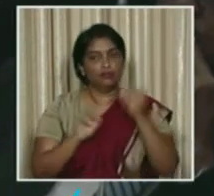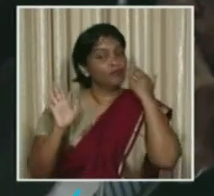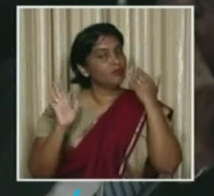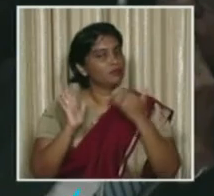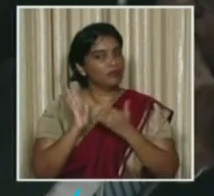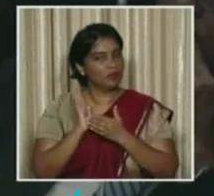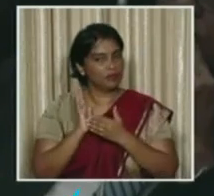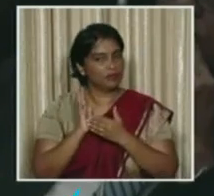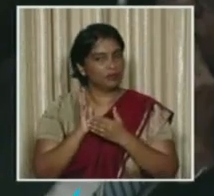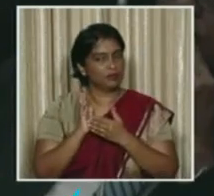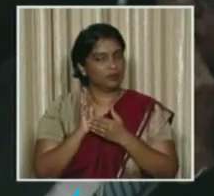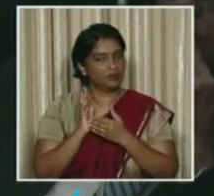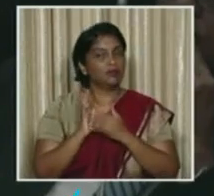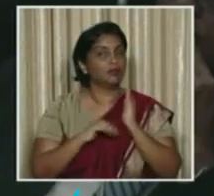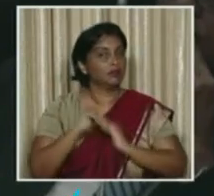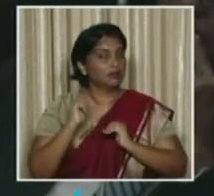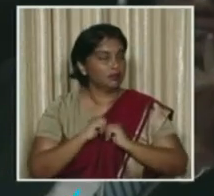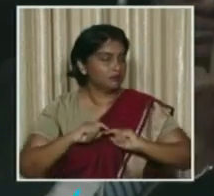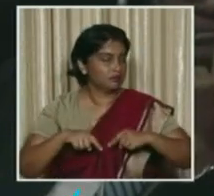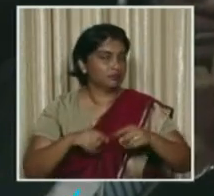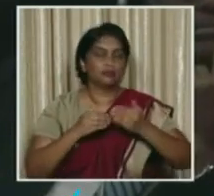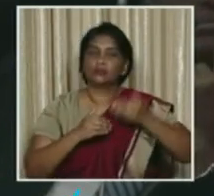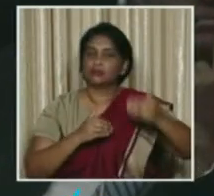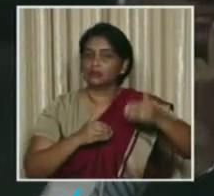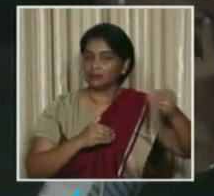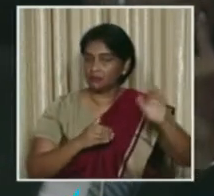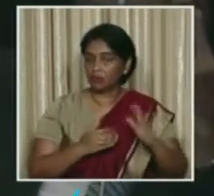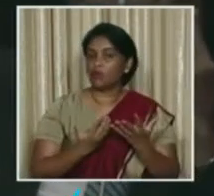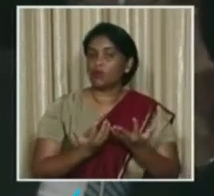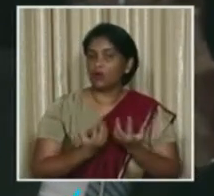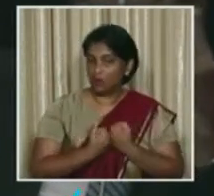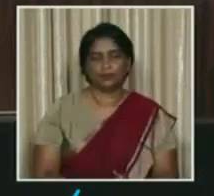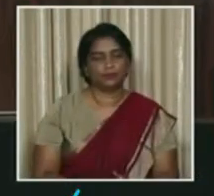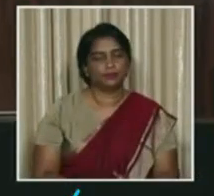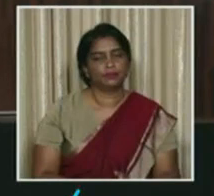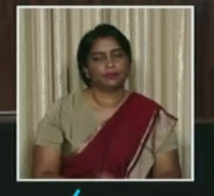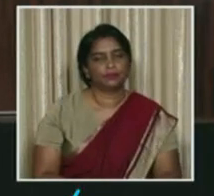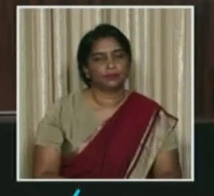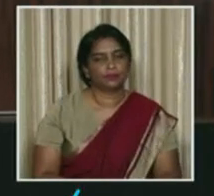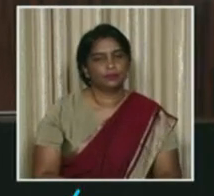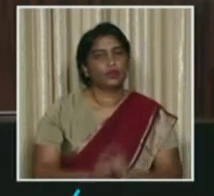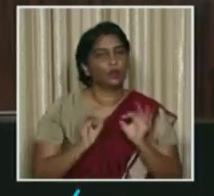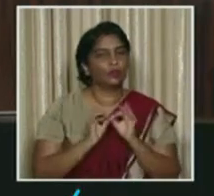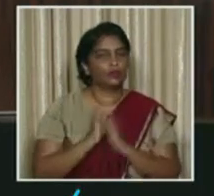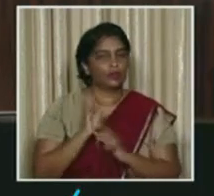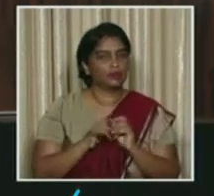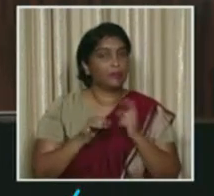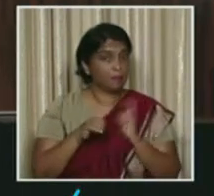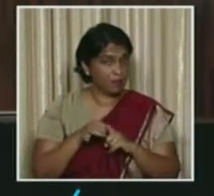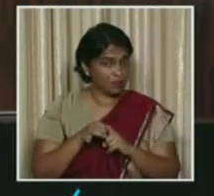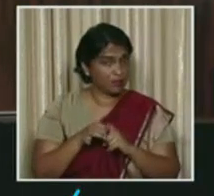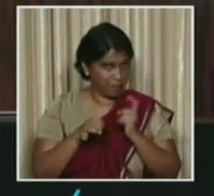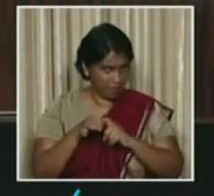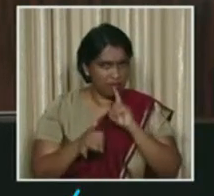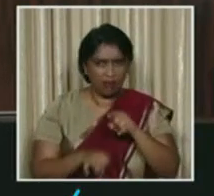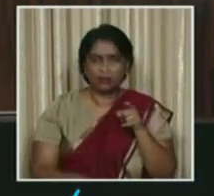වූ ක්‍රියාවලිය ඉදිරියට ගෙන යාමේ අවශ්‍යතාවයෙන්ට මතුණා. බුද්ධිගමතුමා ඒ කියන්නේ ප්‍රශ්නයක්